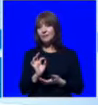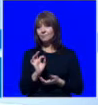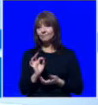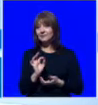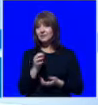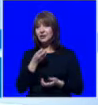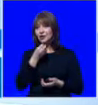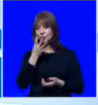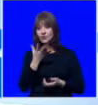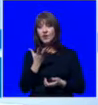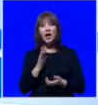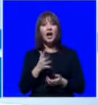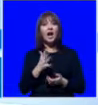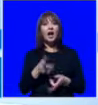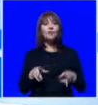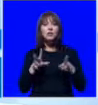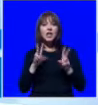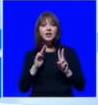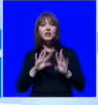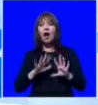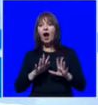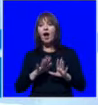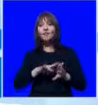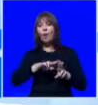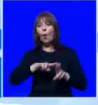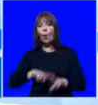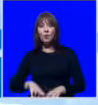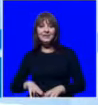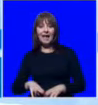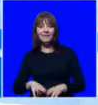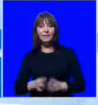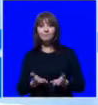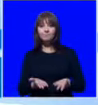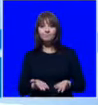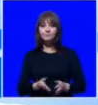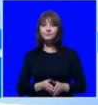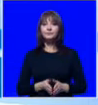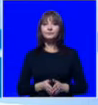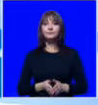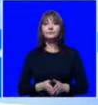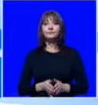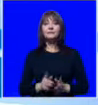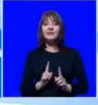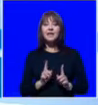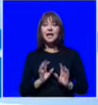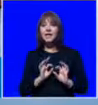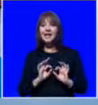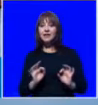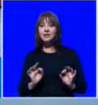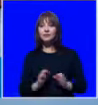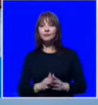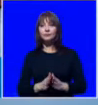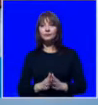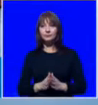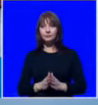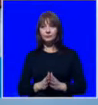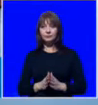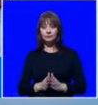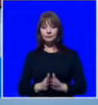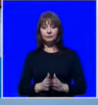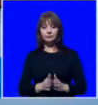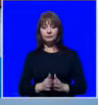остана неизяснено, да кажем така, този фундаментален въпрос, господин Манолов? Нека да почне господин Иванов,